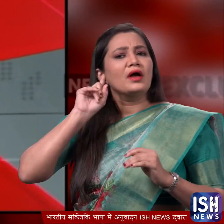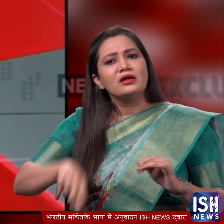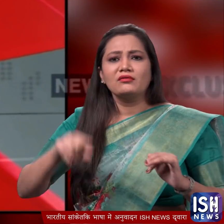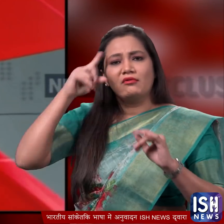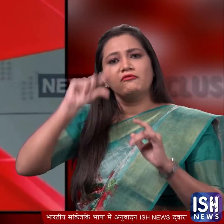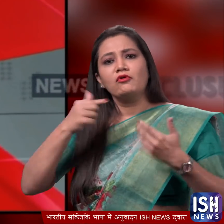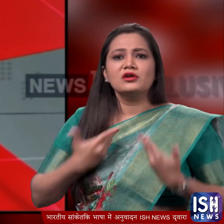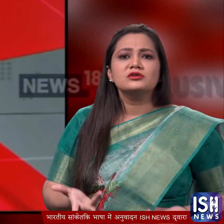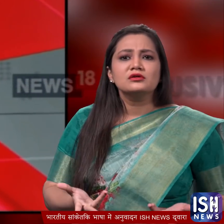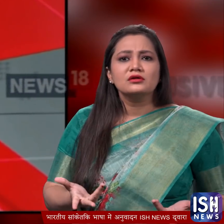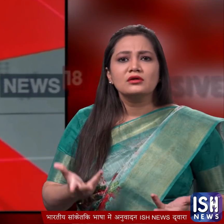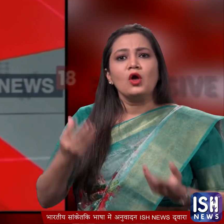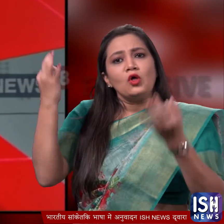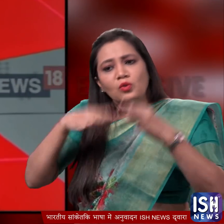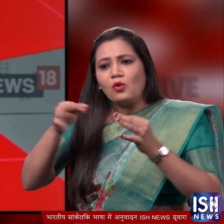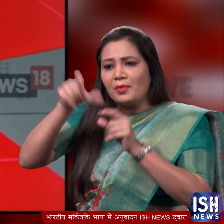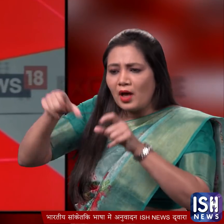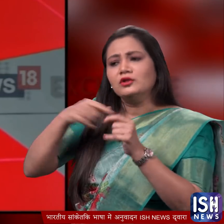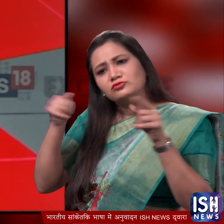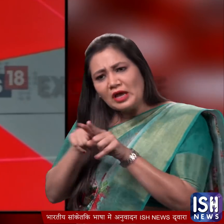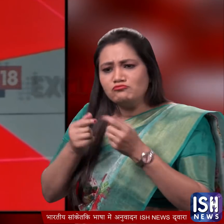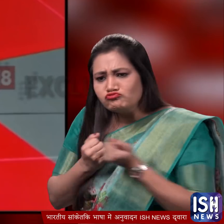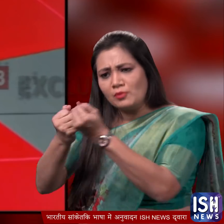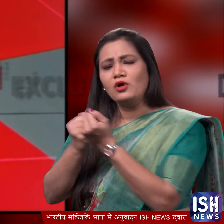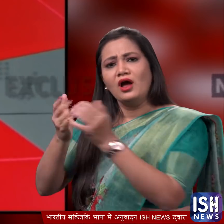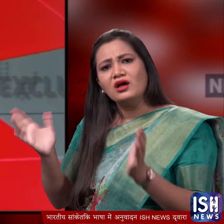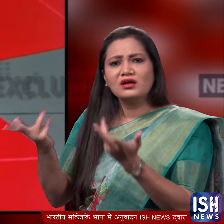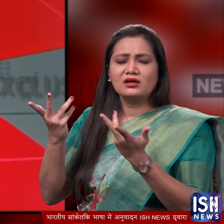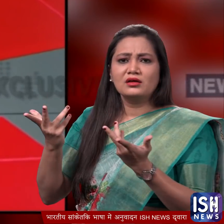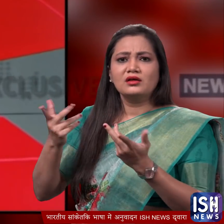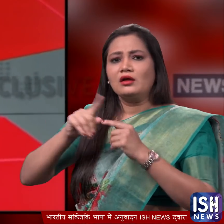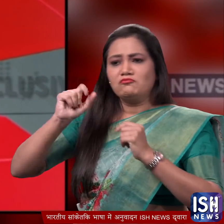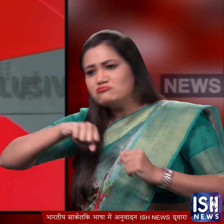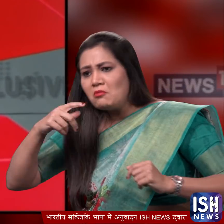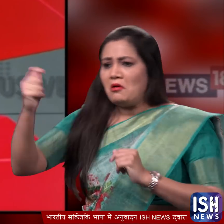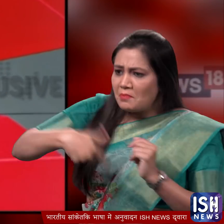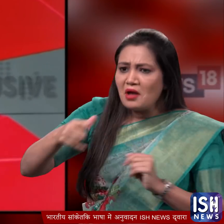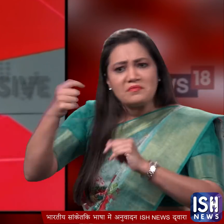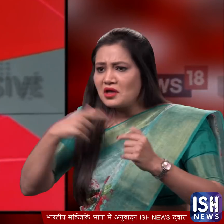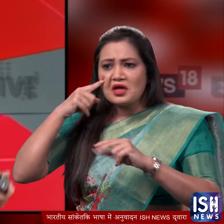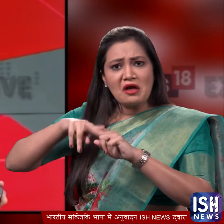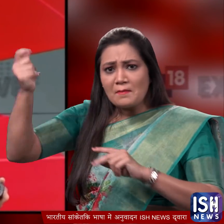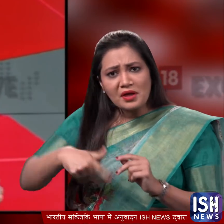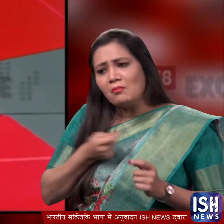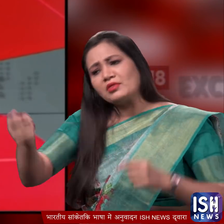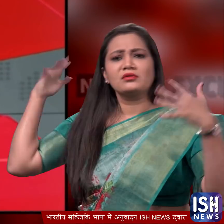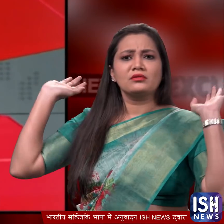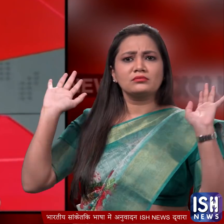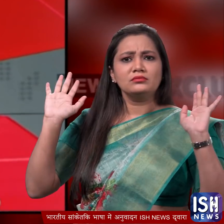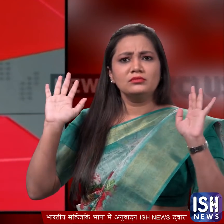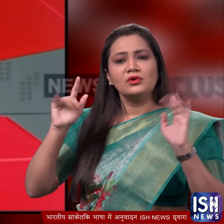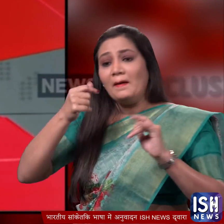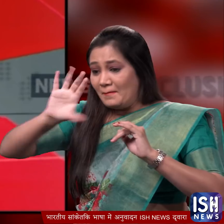हमने अपनी मूर्खता से नए अपराधियों को रास्ता दिखा दिया। उन्हें फिर से लगने लगा कि रंगदारी वसूलो, जो ना दे उसे मार